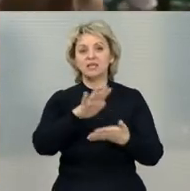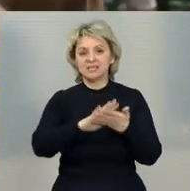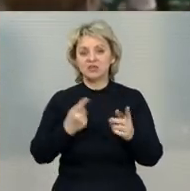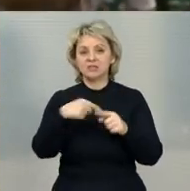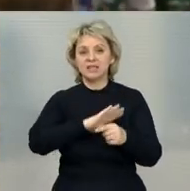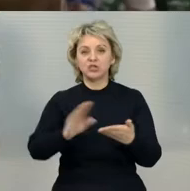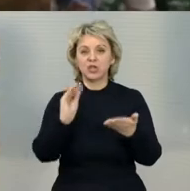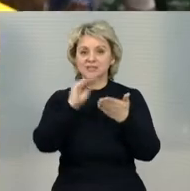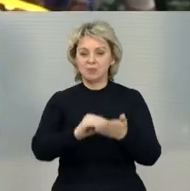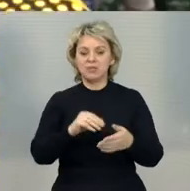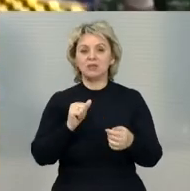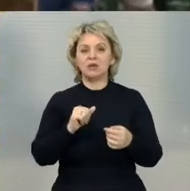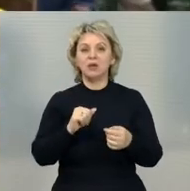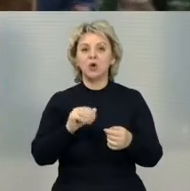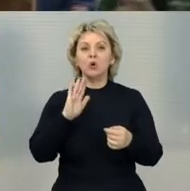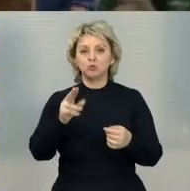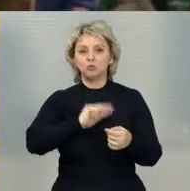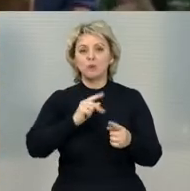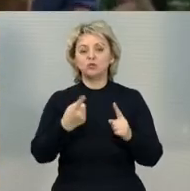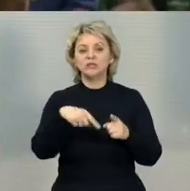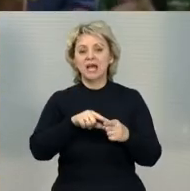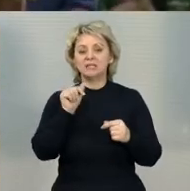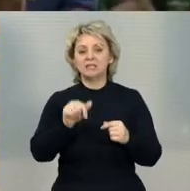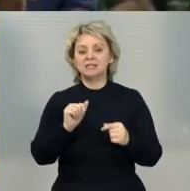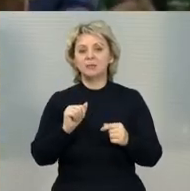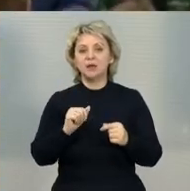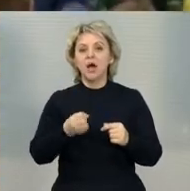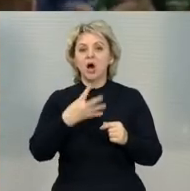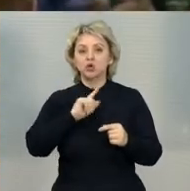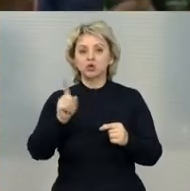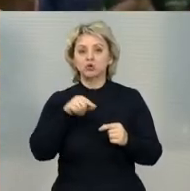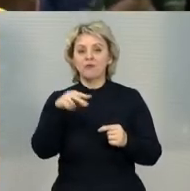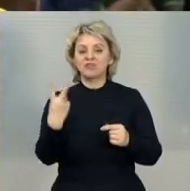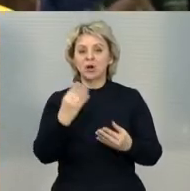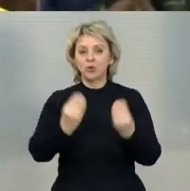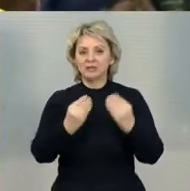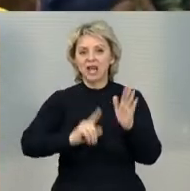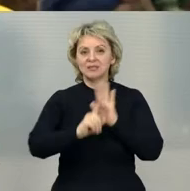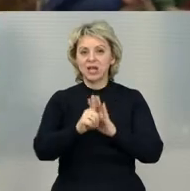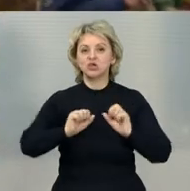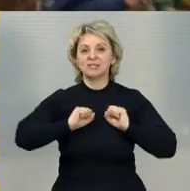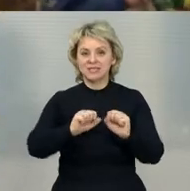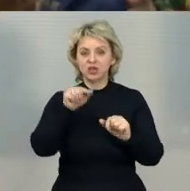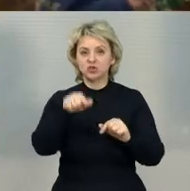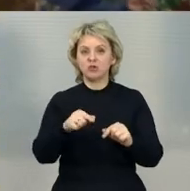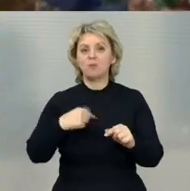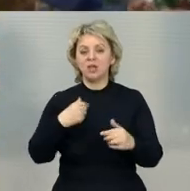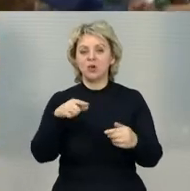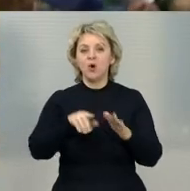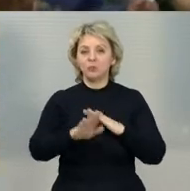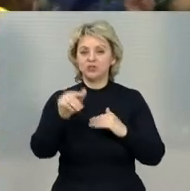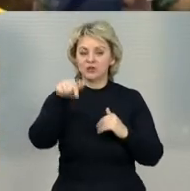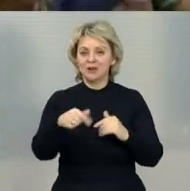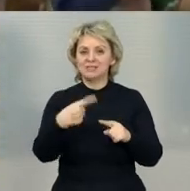эти 2 незабитых. Буду работать над этим. Хорошо, что во втором тайме начали, отзащищались и убежали.